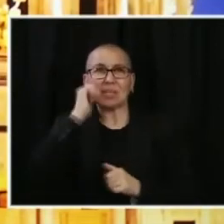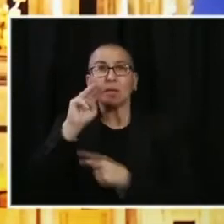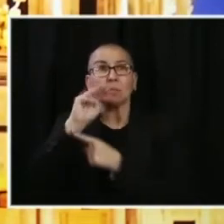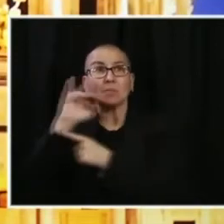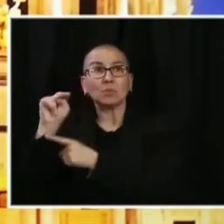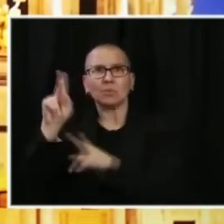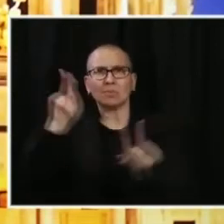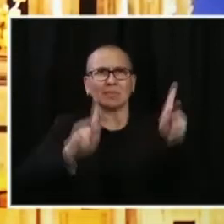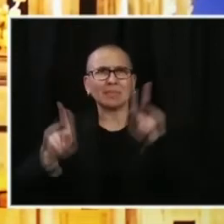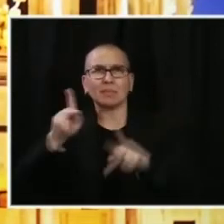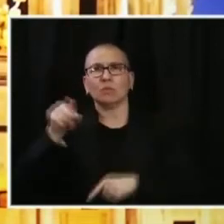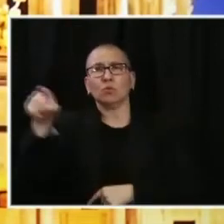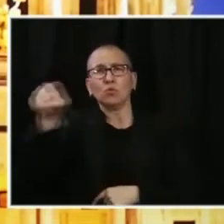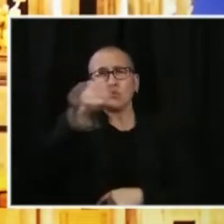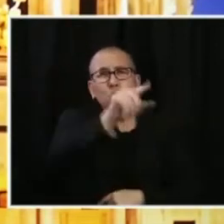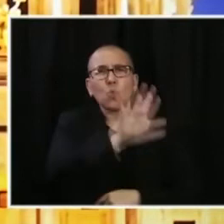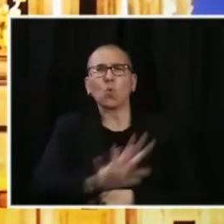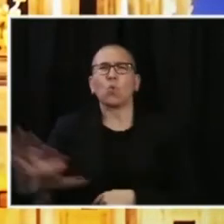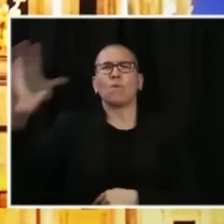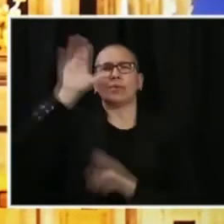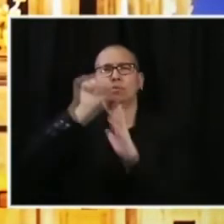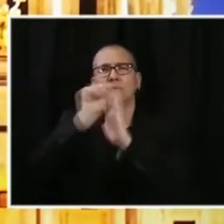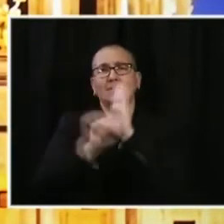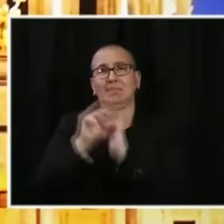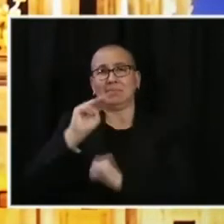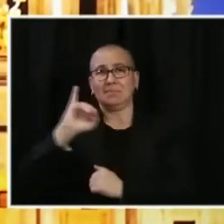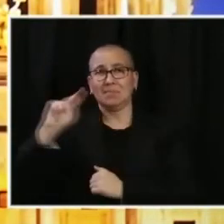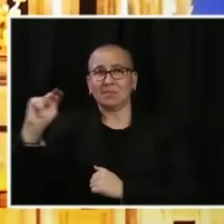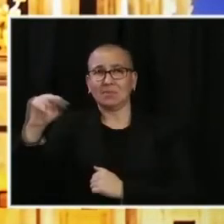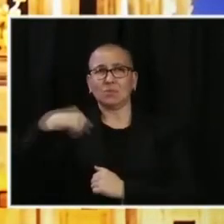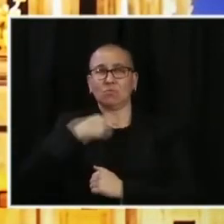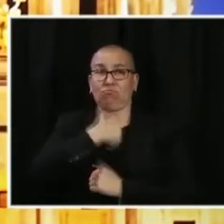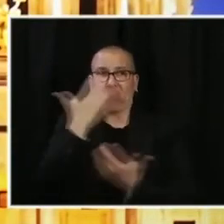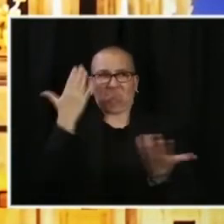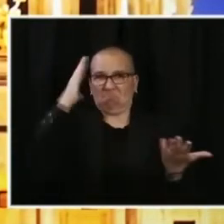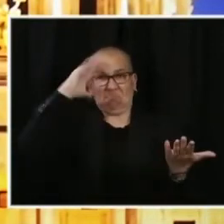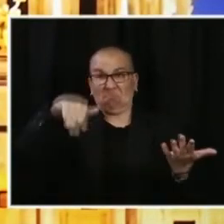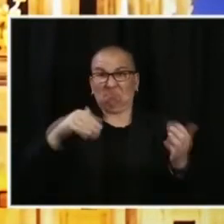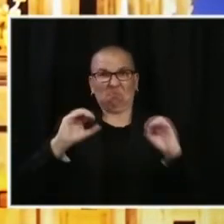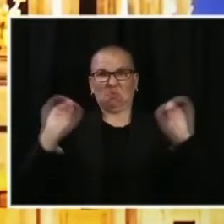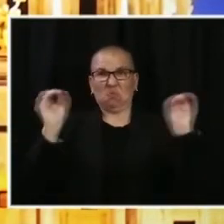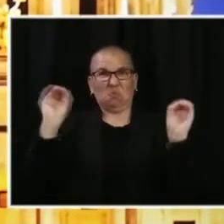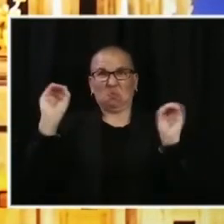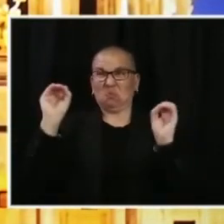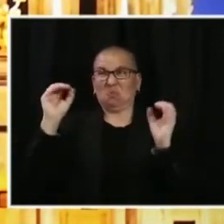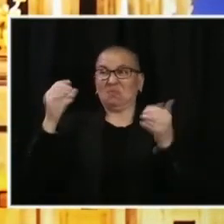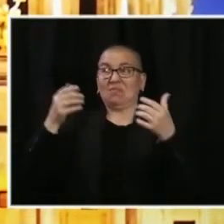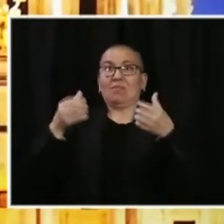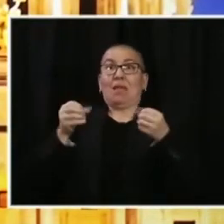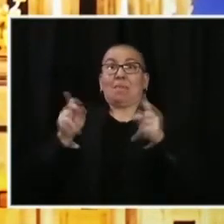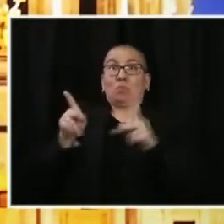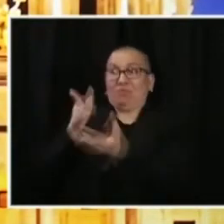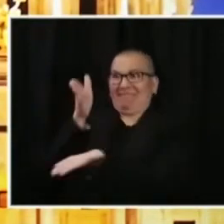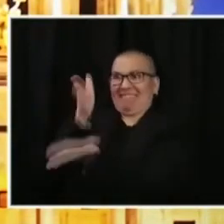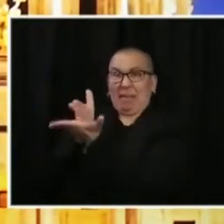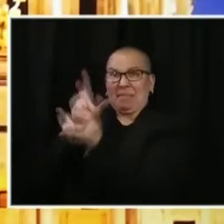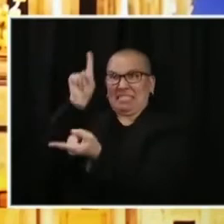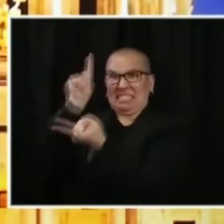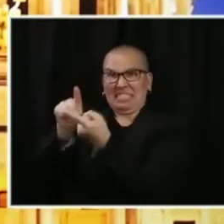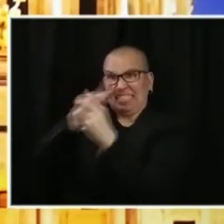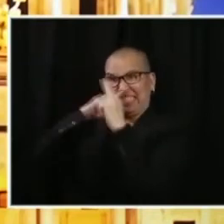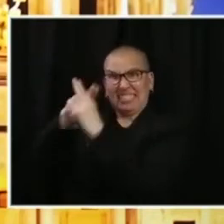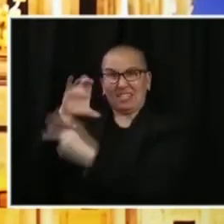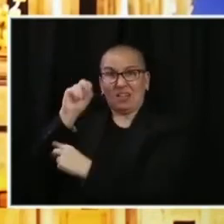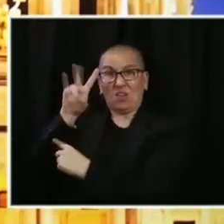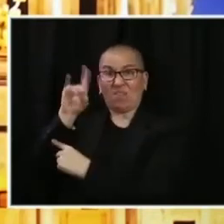university thiên đâu cho tổ cha là một thế cho nên dạng cổ đến này nhớ từ hồi mình sợ ta nó bây giờ bảo là bây giờ chủ chỉ tao